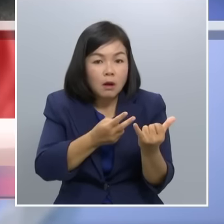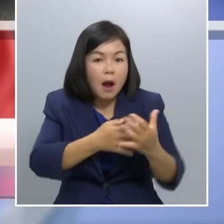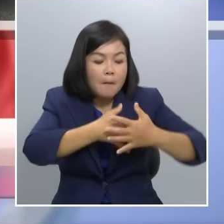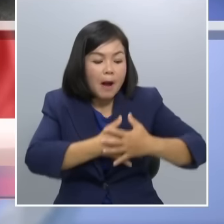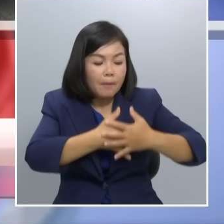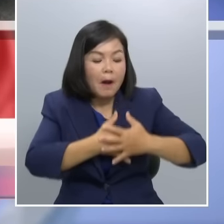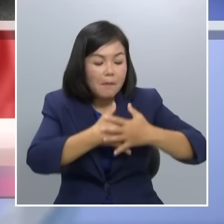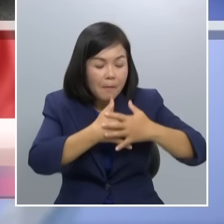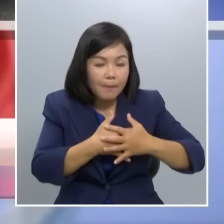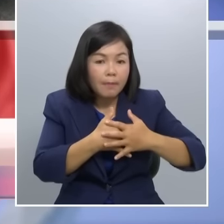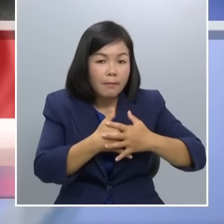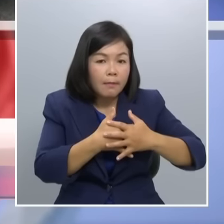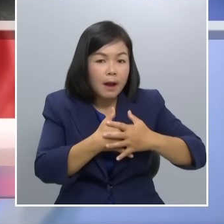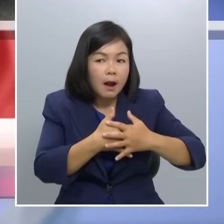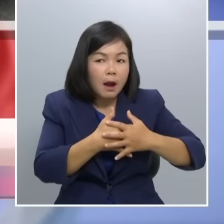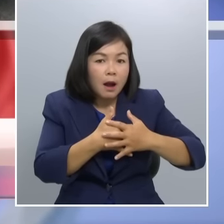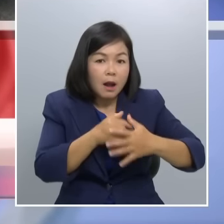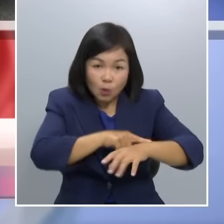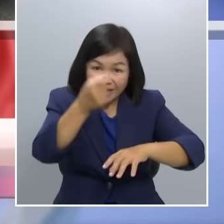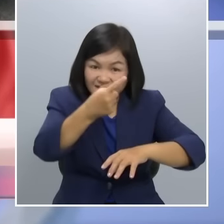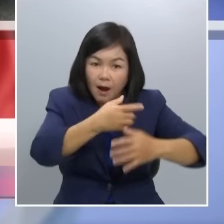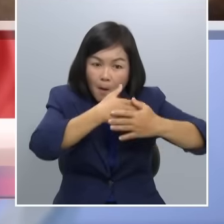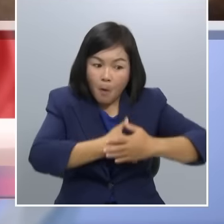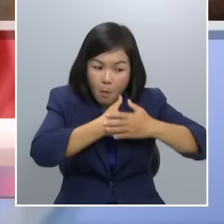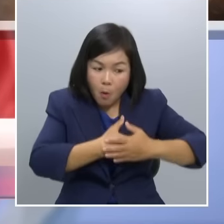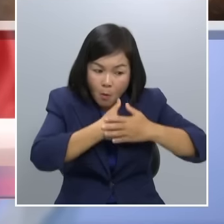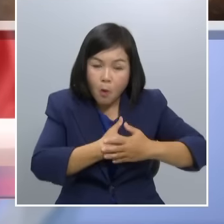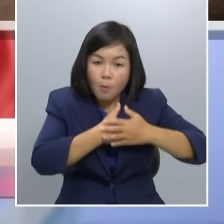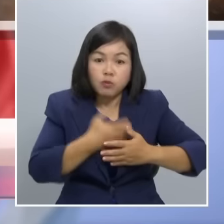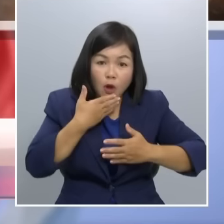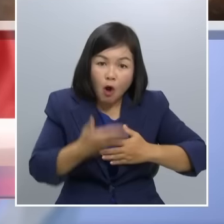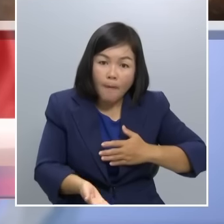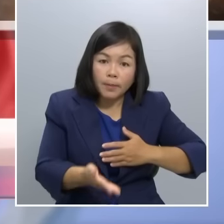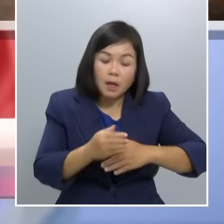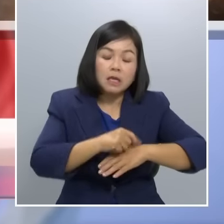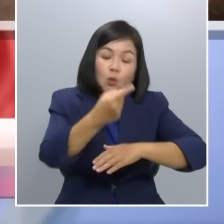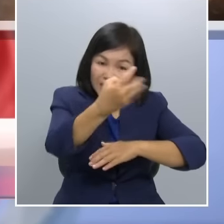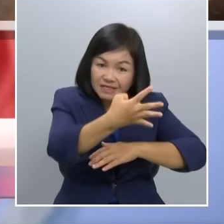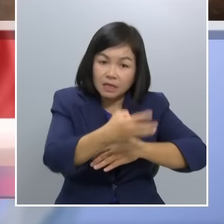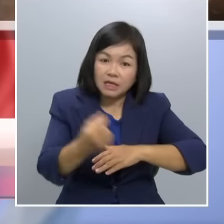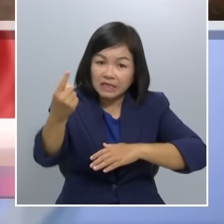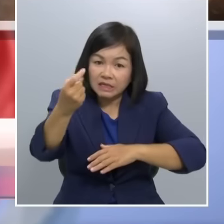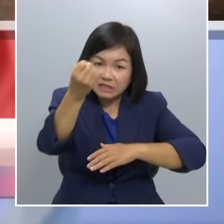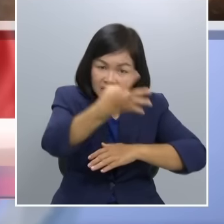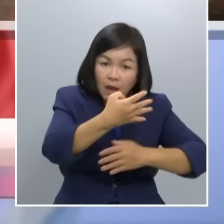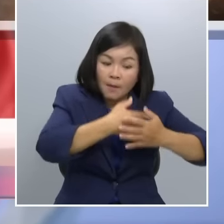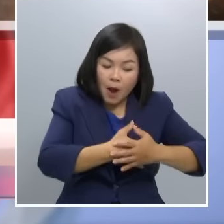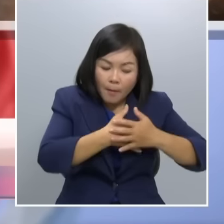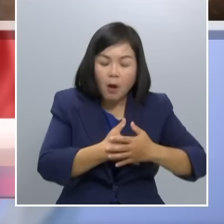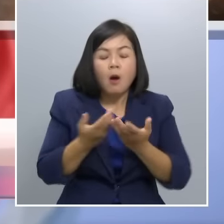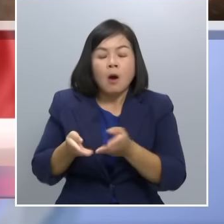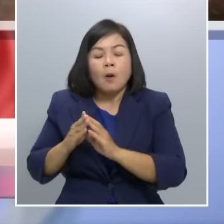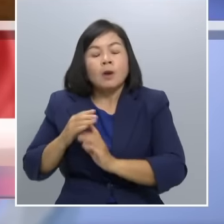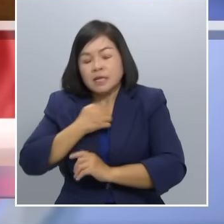หัวใจช่วงที่ปั๊มเนี่ยก็คือปั๊มตั้งแต่ 1:00นจนถึงเกือบ 4:00นวันที่เขาจะเสียเนี่ยพวกญาติๆคุยกันแล้วแล้วทำใจแล้ว